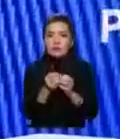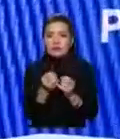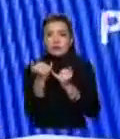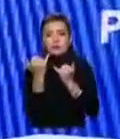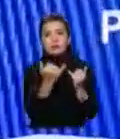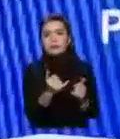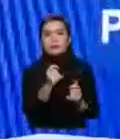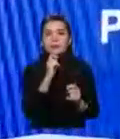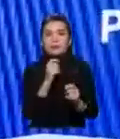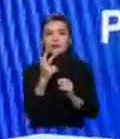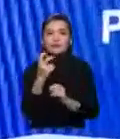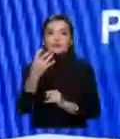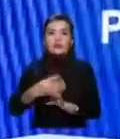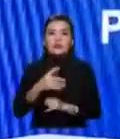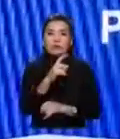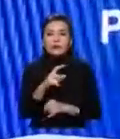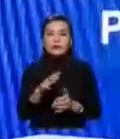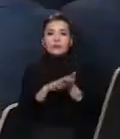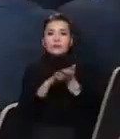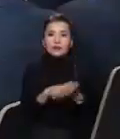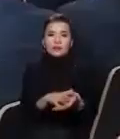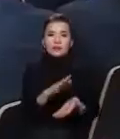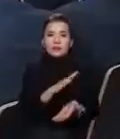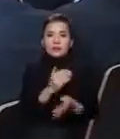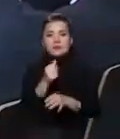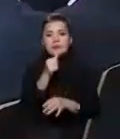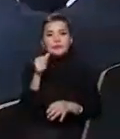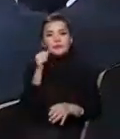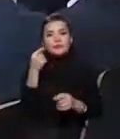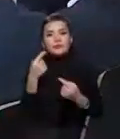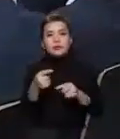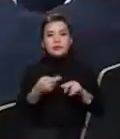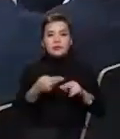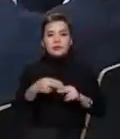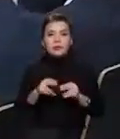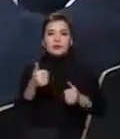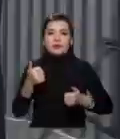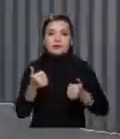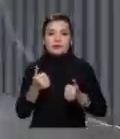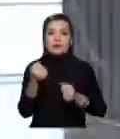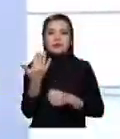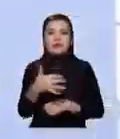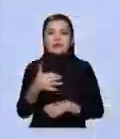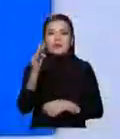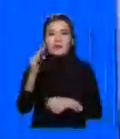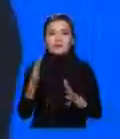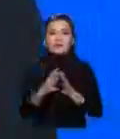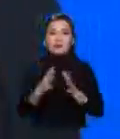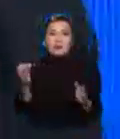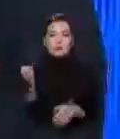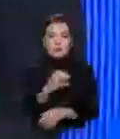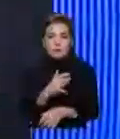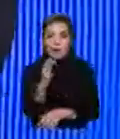Жалпы 340-тан астам үміткерден өтініш түскен, бұл өткен жылмен салыстырғанда 50%-ға артық. Мәдениет және ақпарат министрі